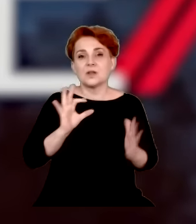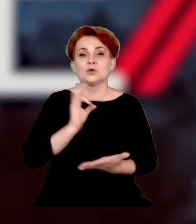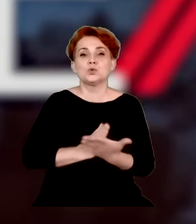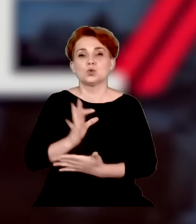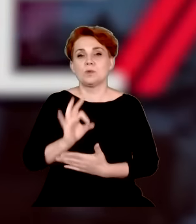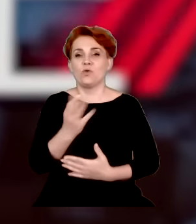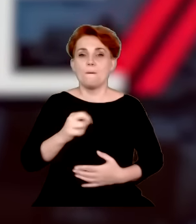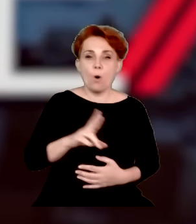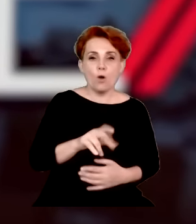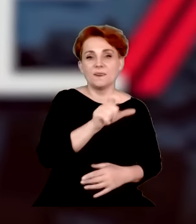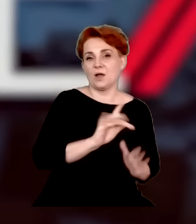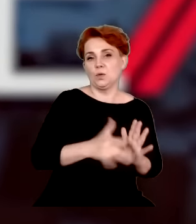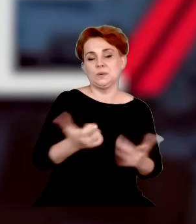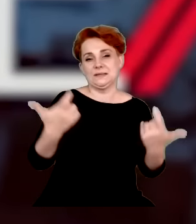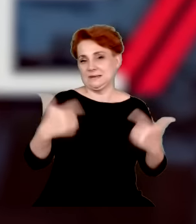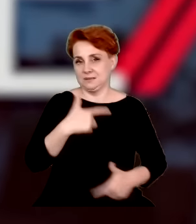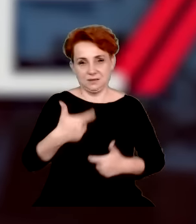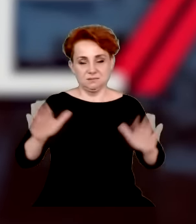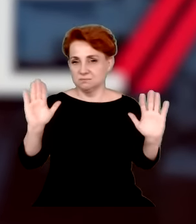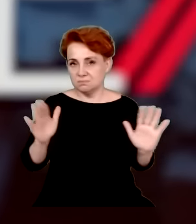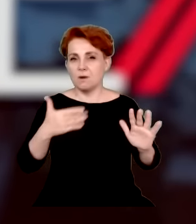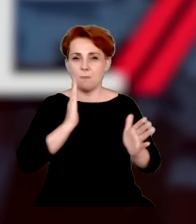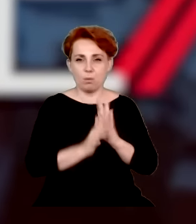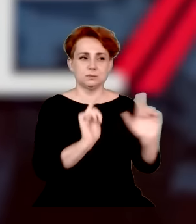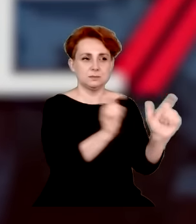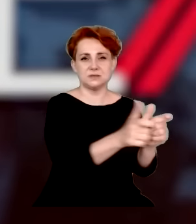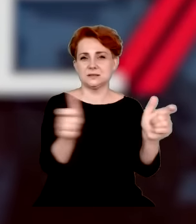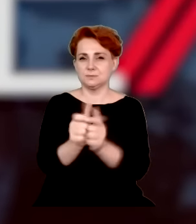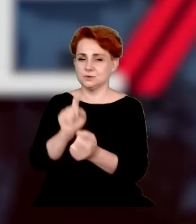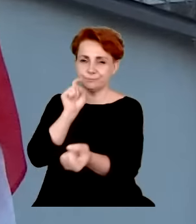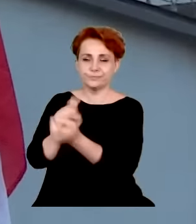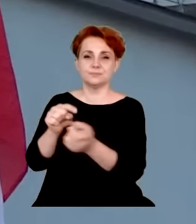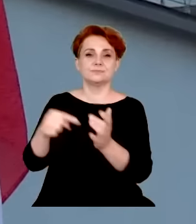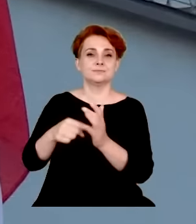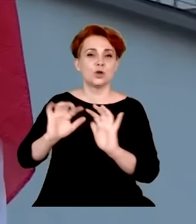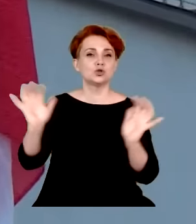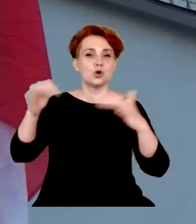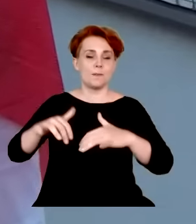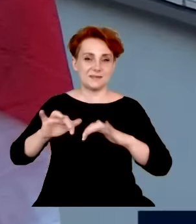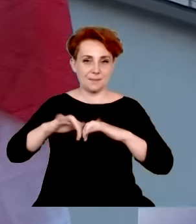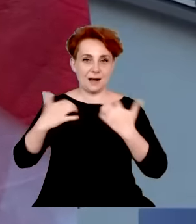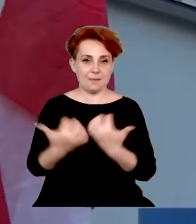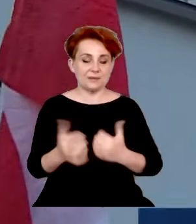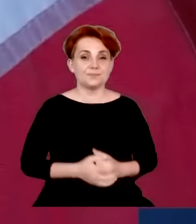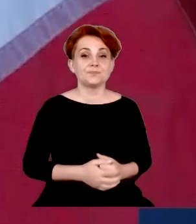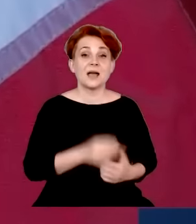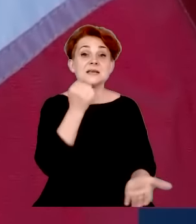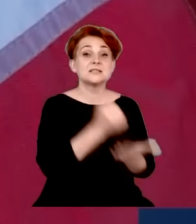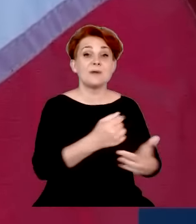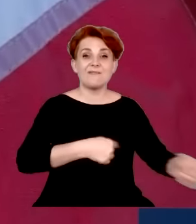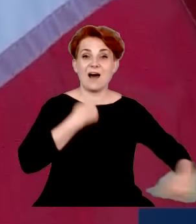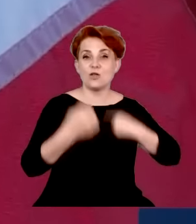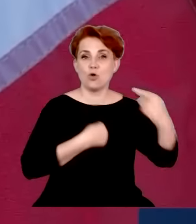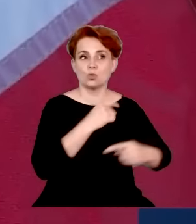Donalda Tuska, którzy idą na zwarcie ze Zgromadzeniem Parlamentarnym Rady Europy. Sprawą tortur wobec przetrzymywanego w